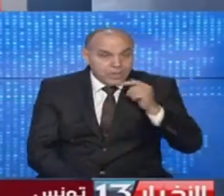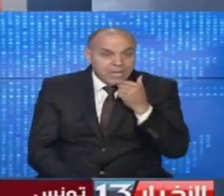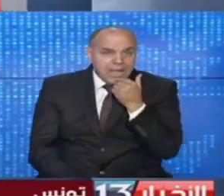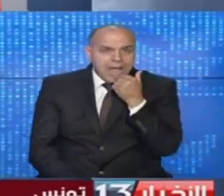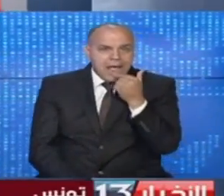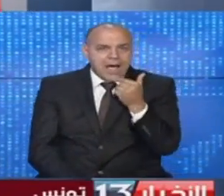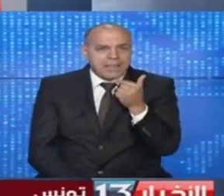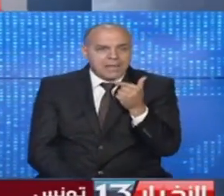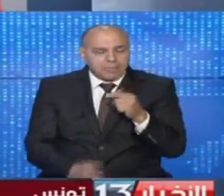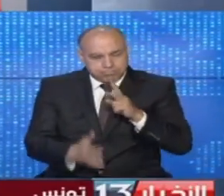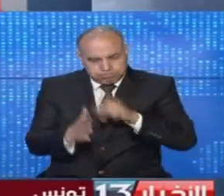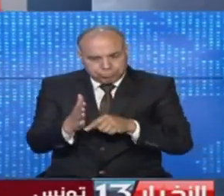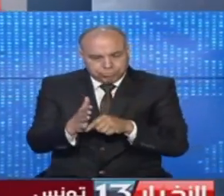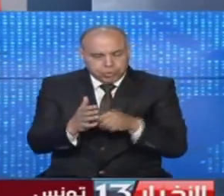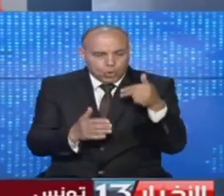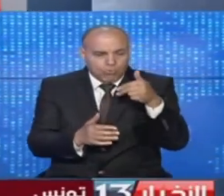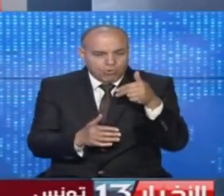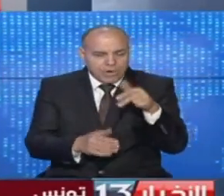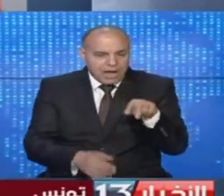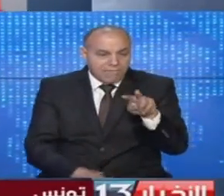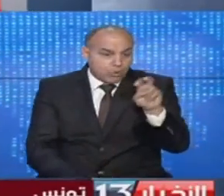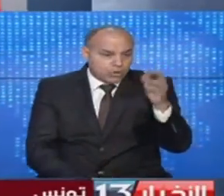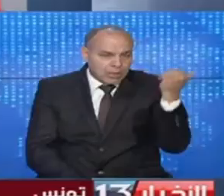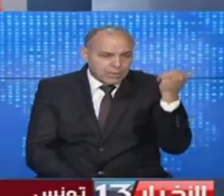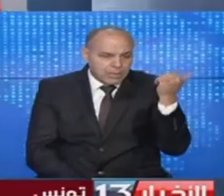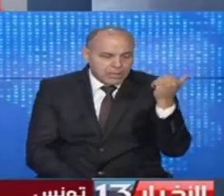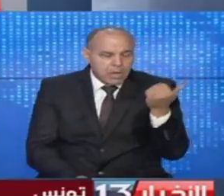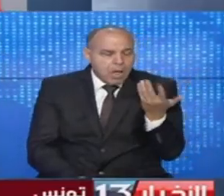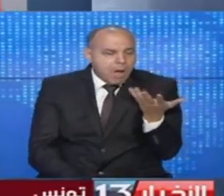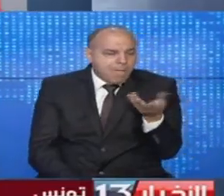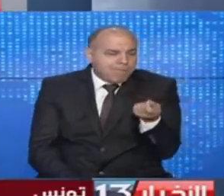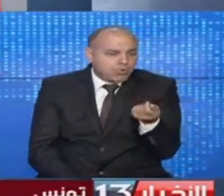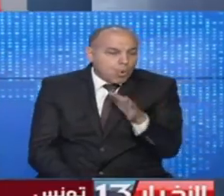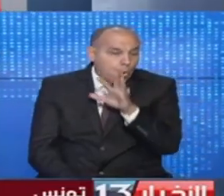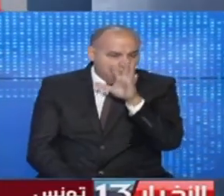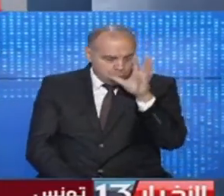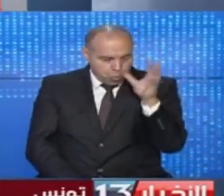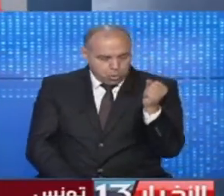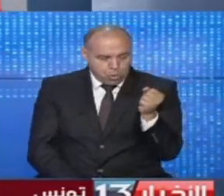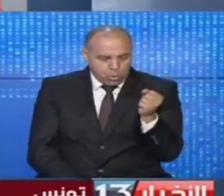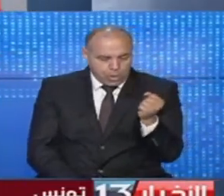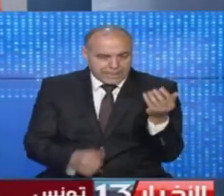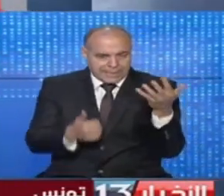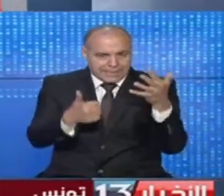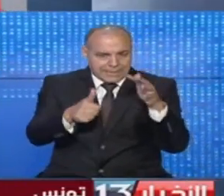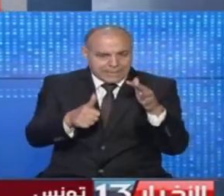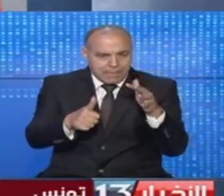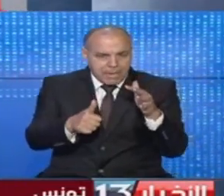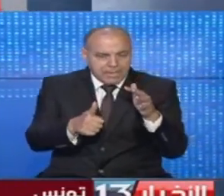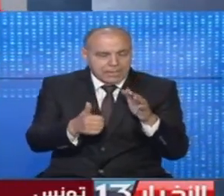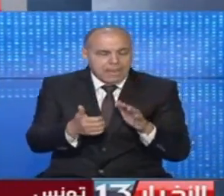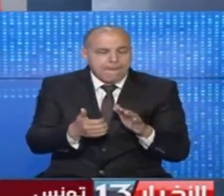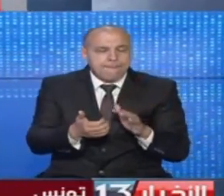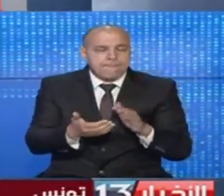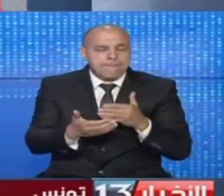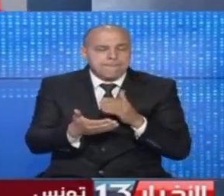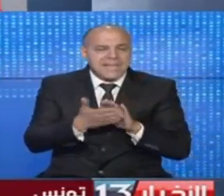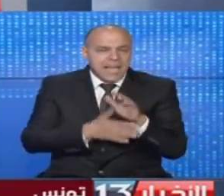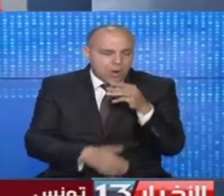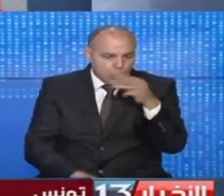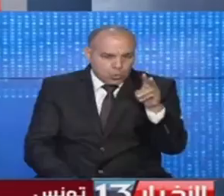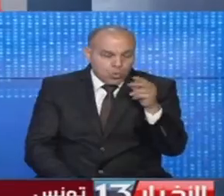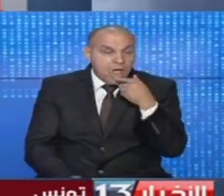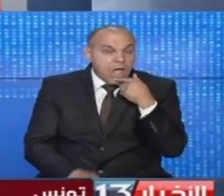الأوروبي المبرمي في نوفمبر 2020 والمقدرة قيمته ب 600 مليون يورو. وتندرج